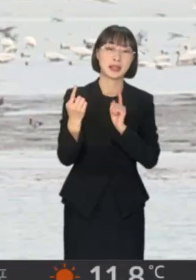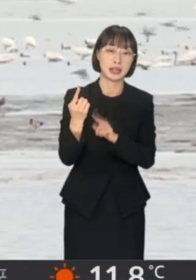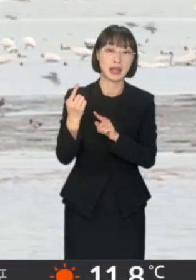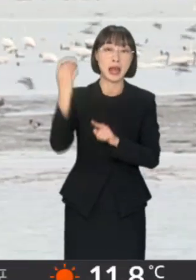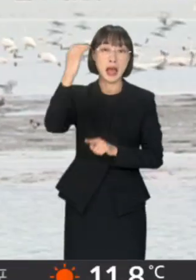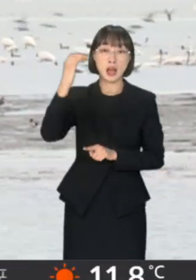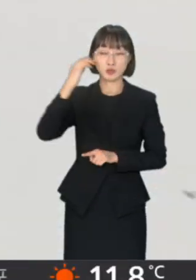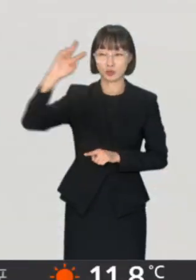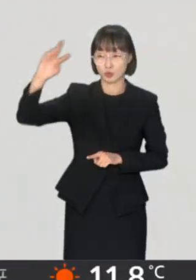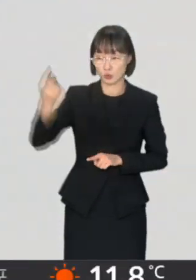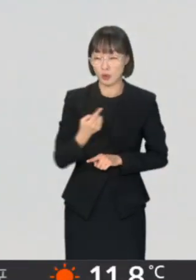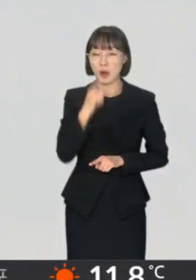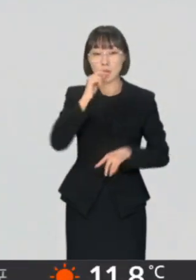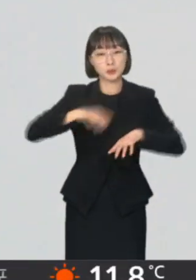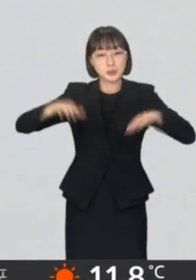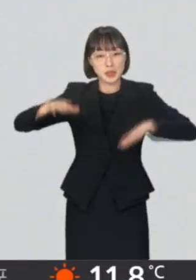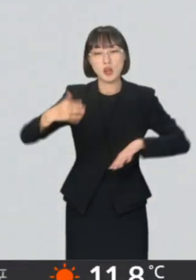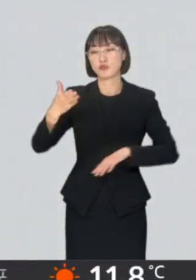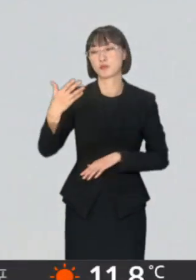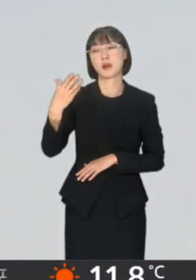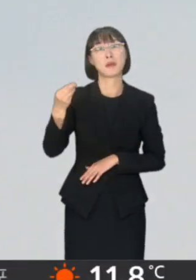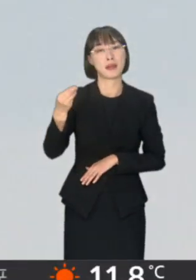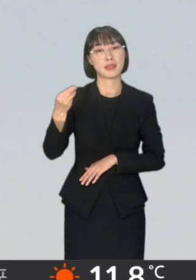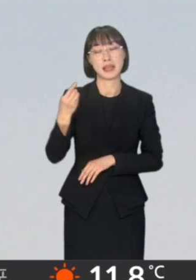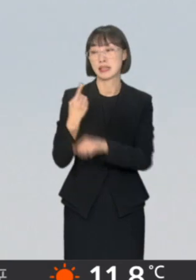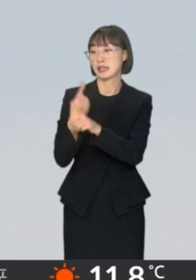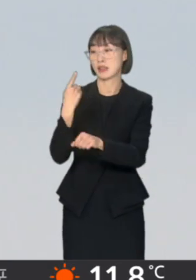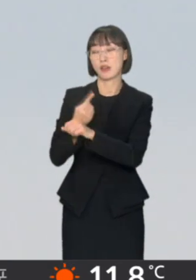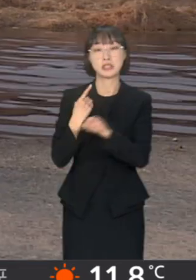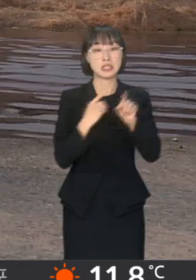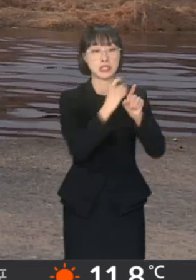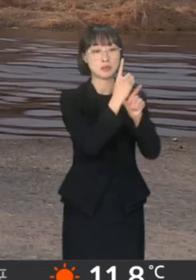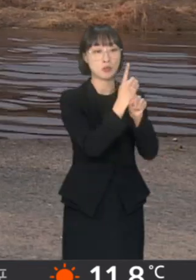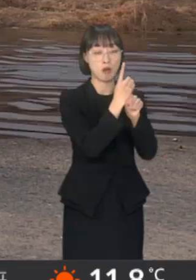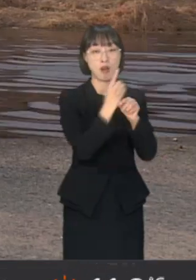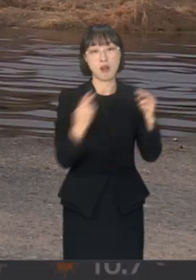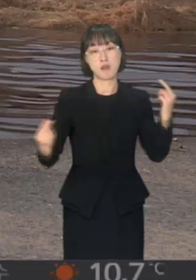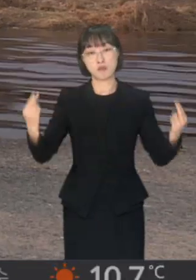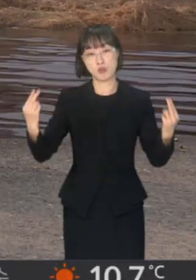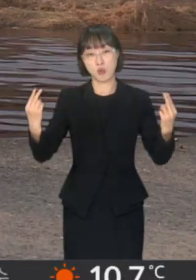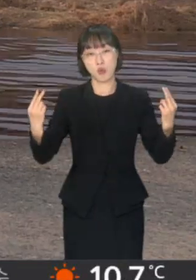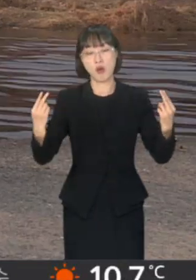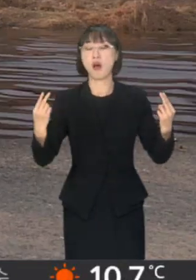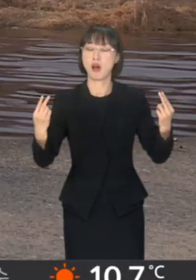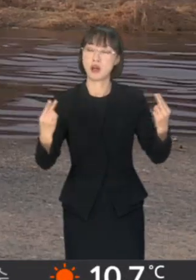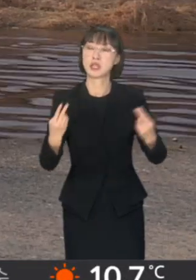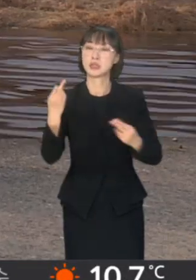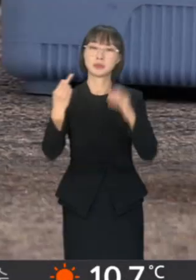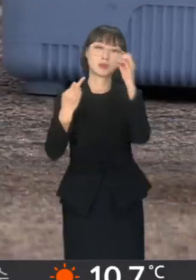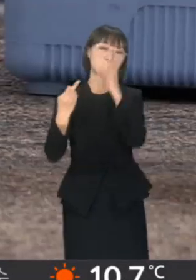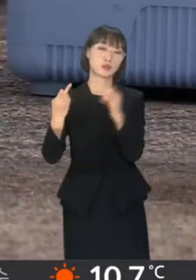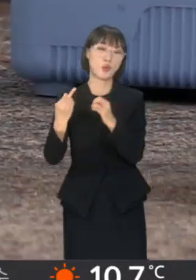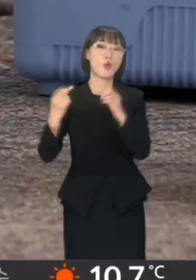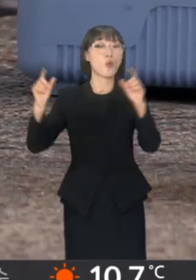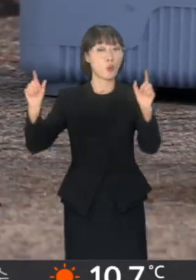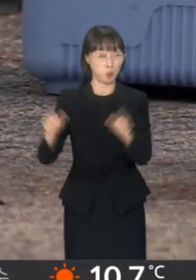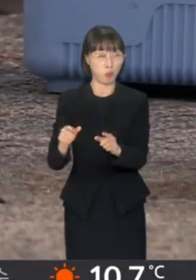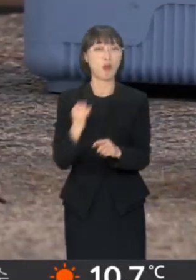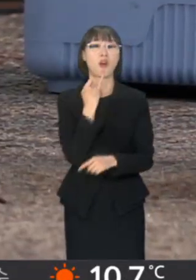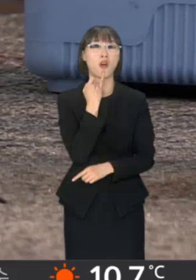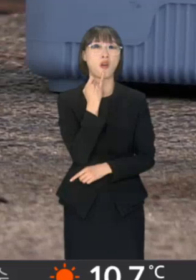철사는 약 98만 마리로 작년 11월 112만 한 말이었던 것과 비교하면 약 12% 줄어든